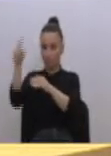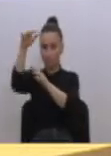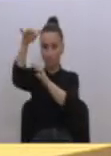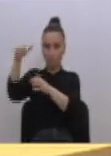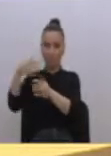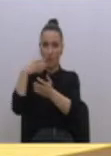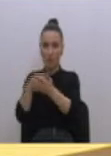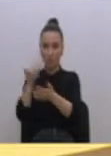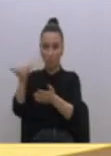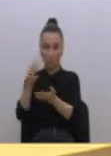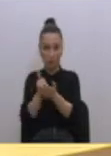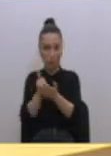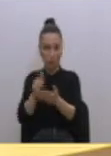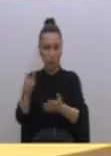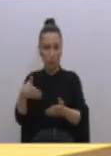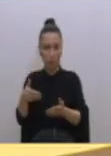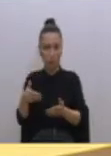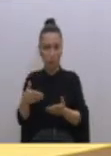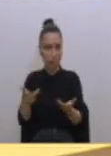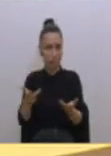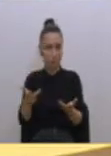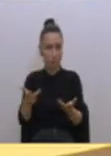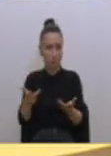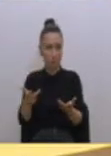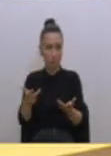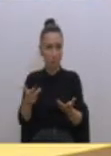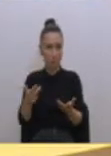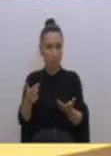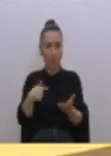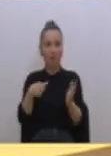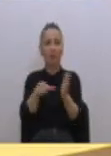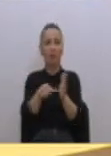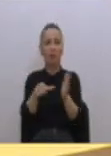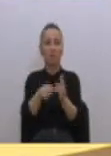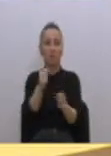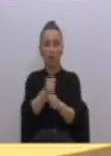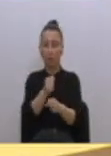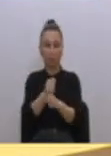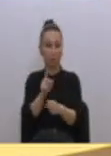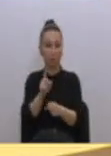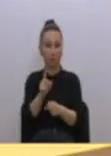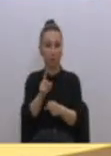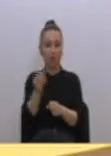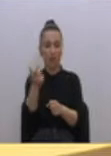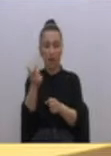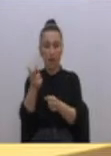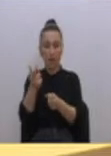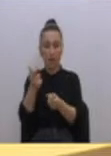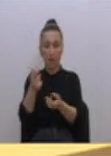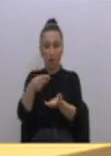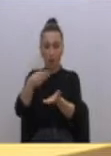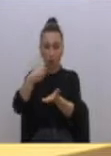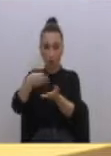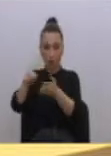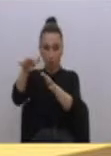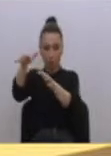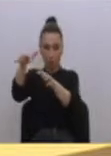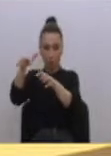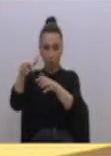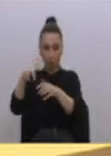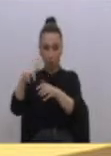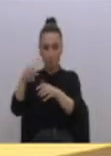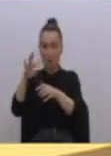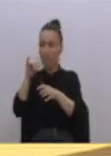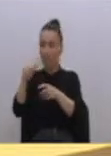საკუთარი რესურსები არა აქვს. ეხლა მეტყვით, ეს სუბსიდირებას ვახდენთო. ანუ გაზ ყიდულობთ და ვერ